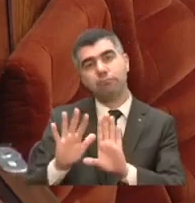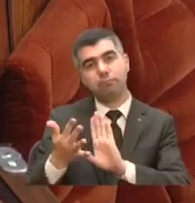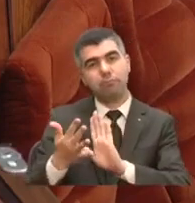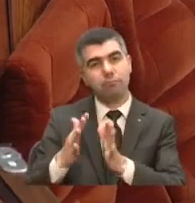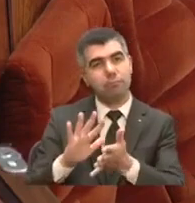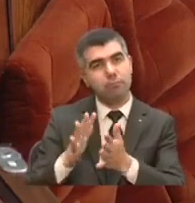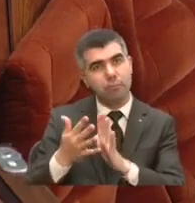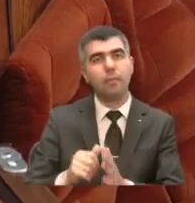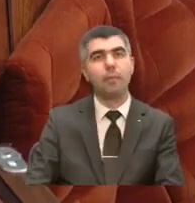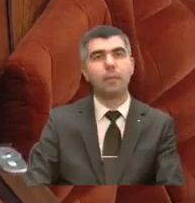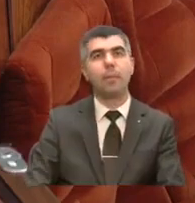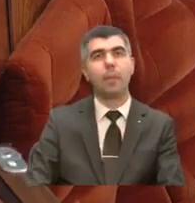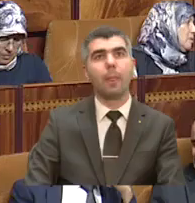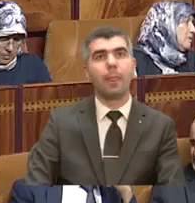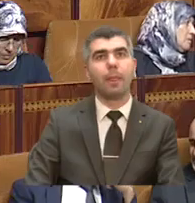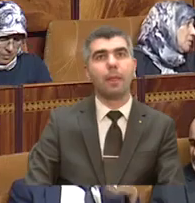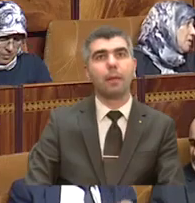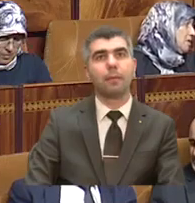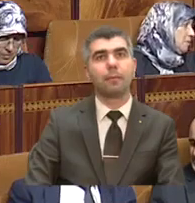حوالي